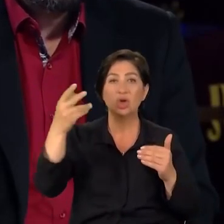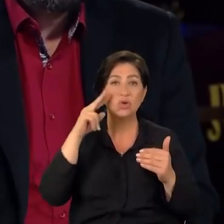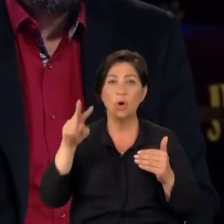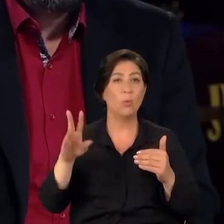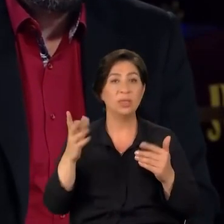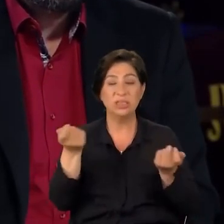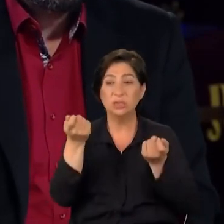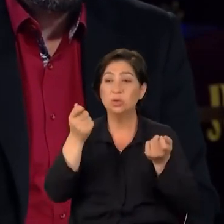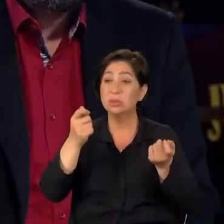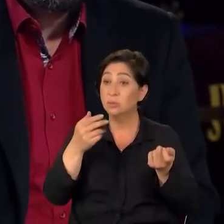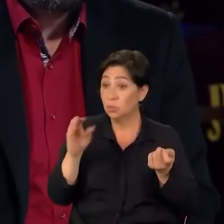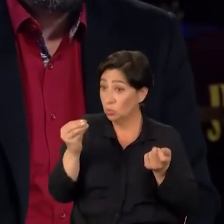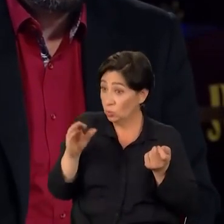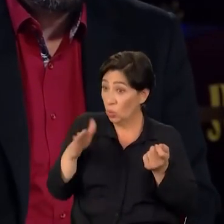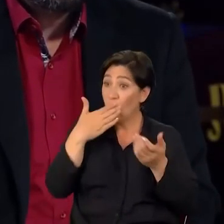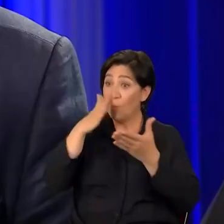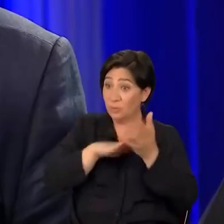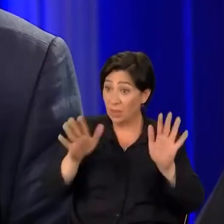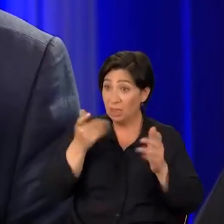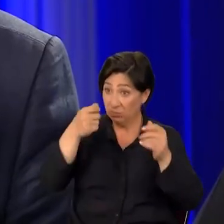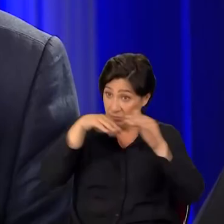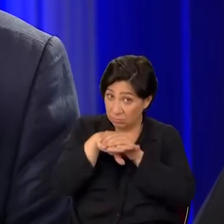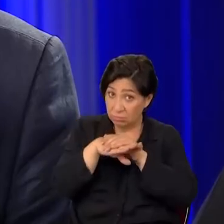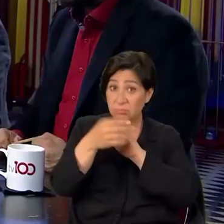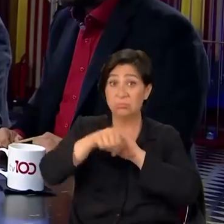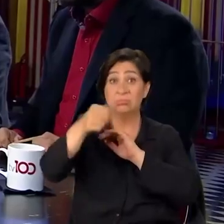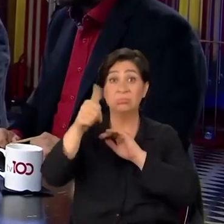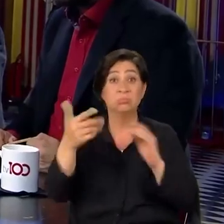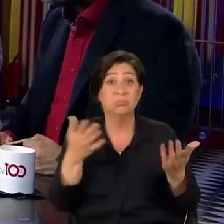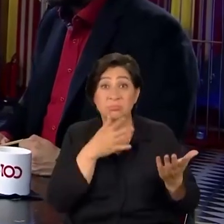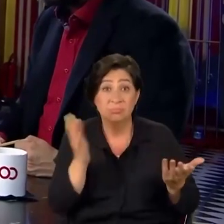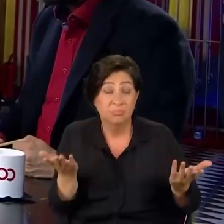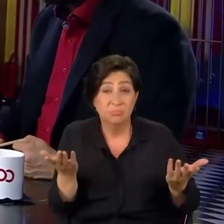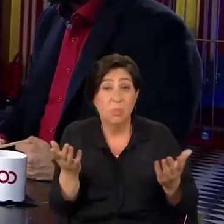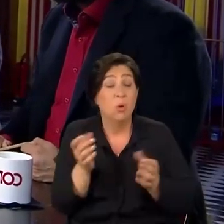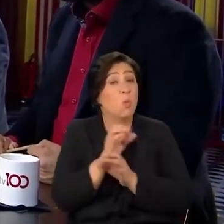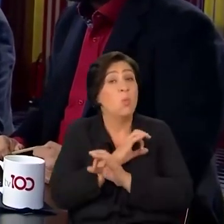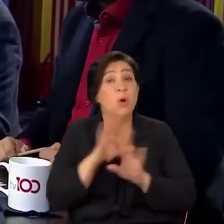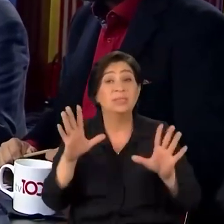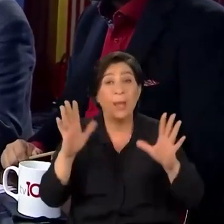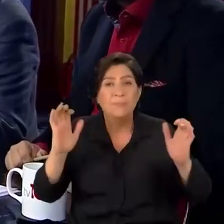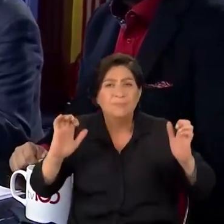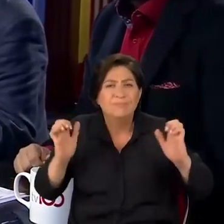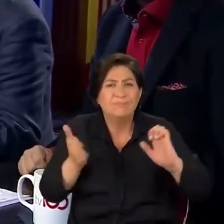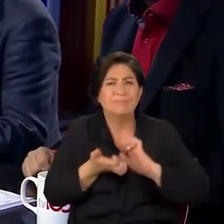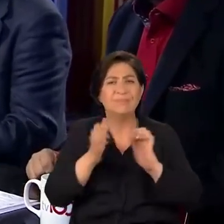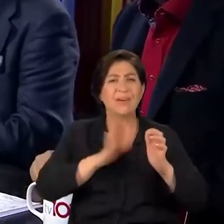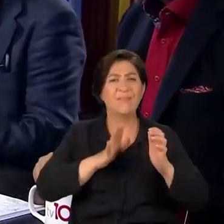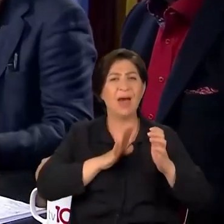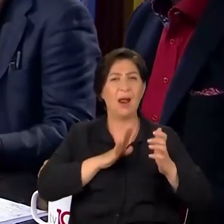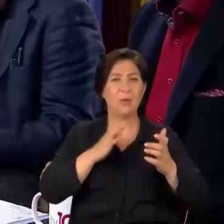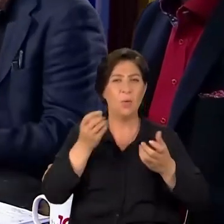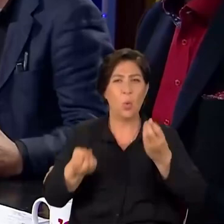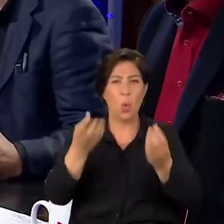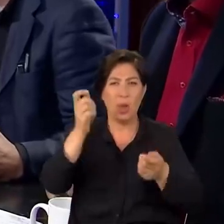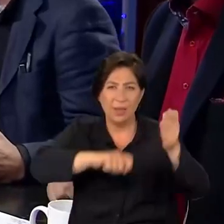gelecek görmüyorlar. Çocukların iş bulup bulmayacağı belli değil. Üretim sektöründe yani muazzam bir daralma var. Şimdi